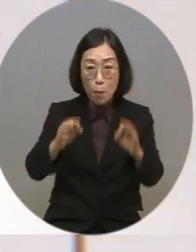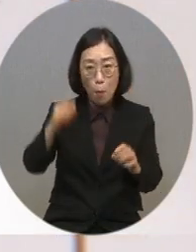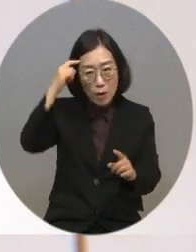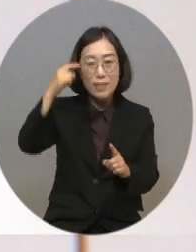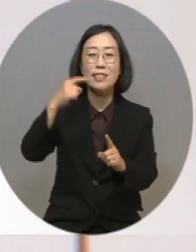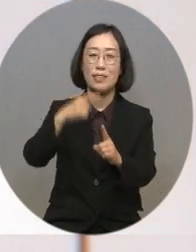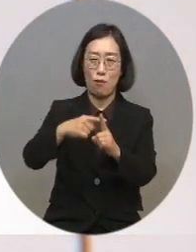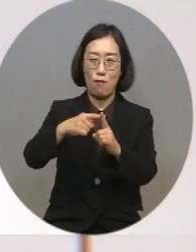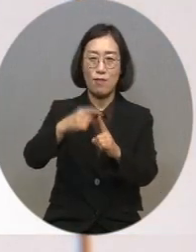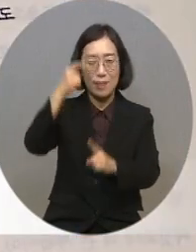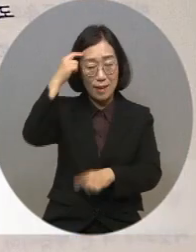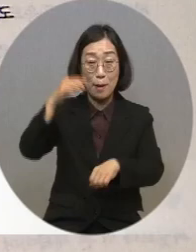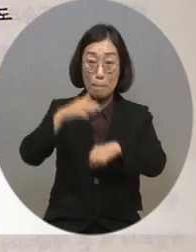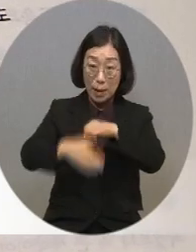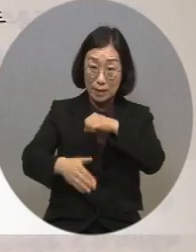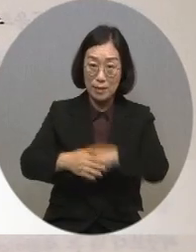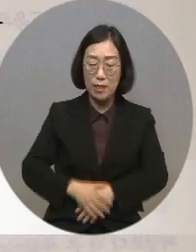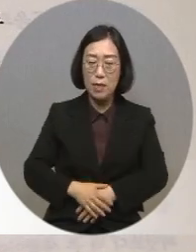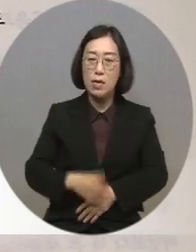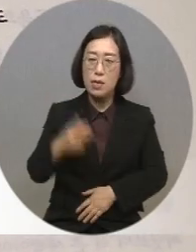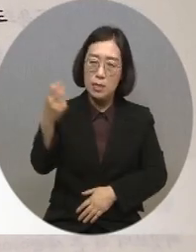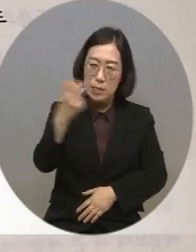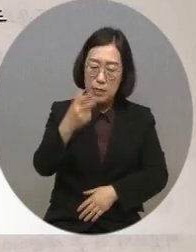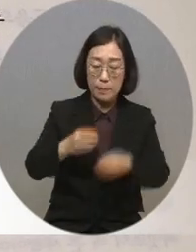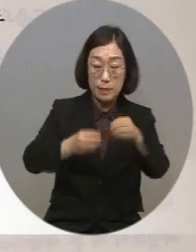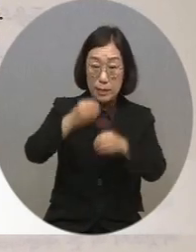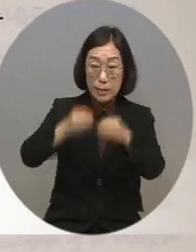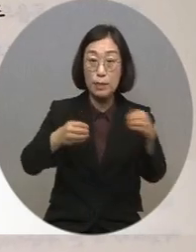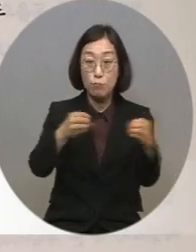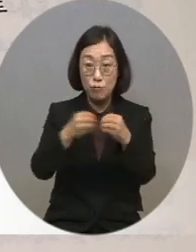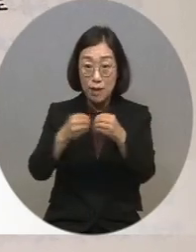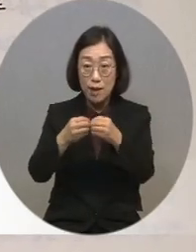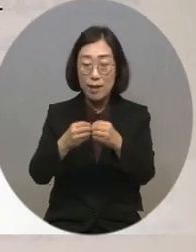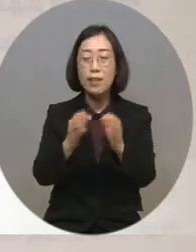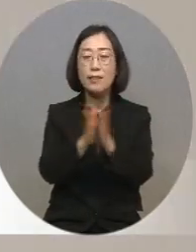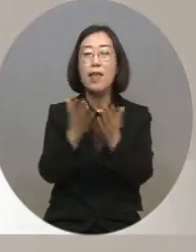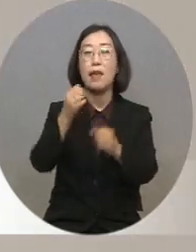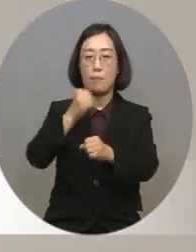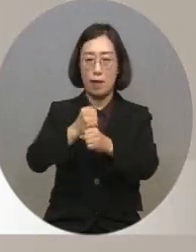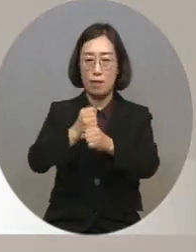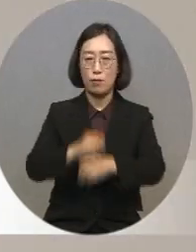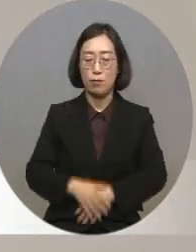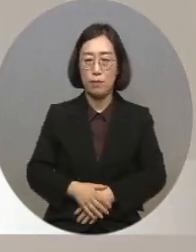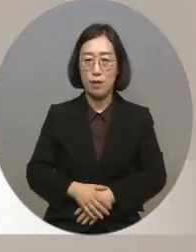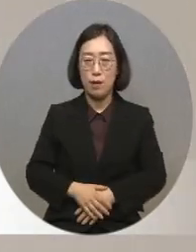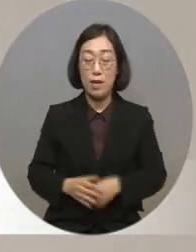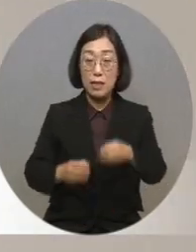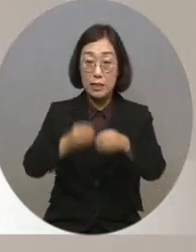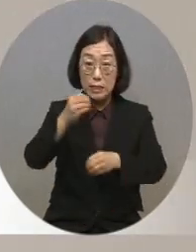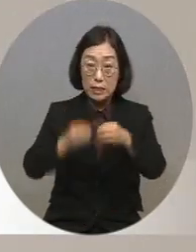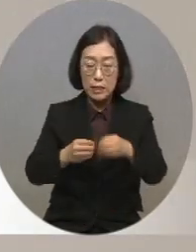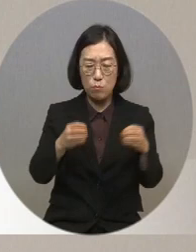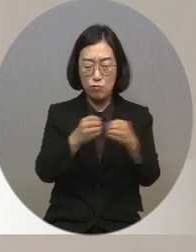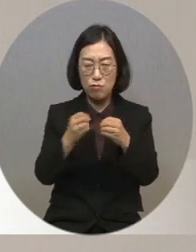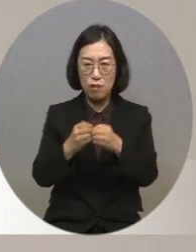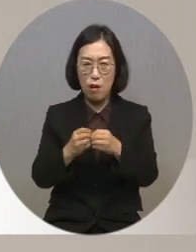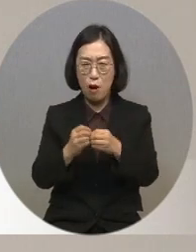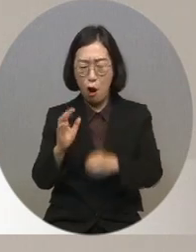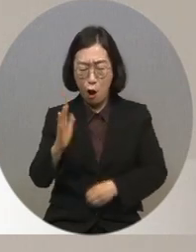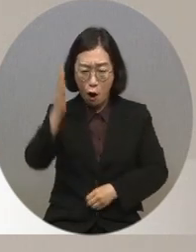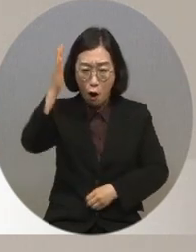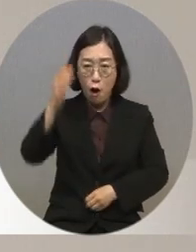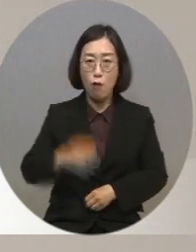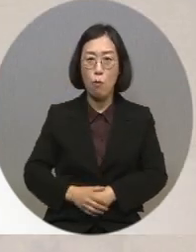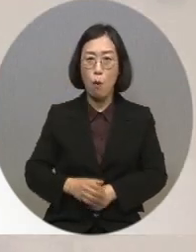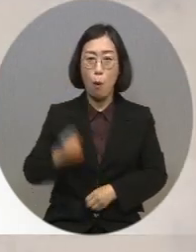철학적 사고를 담은 시 70여 편을 모아 시집으로 엮었습니다. 시는 화려한 문체가 아닌 일상적인